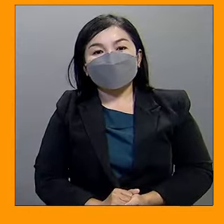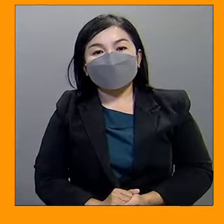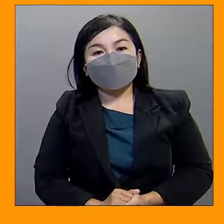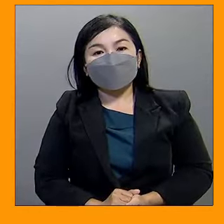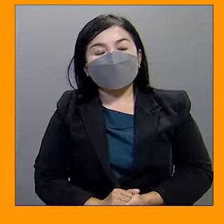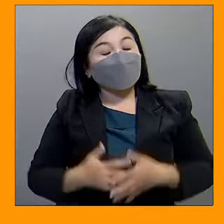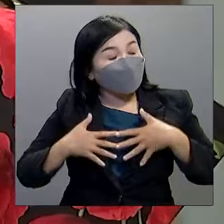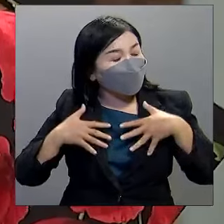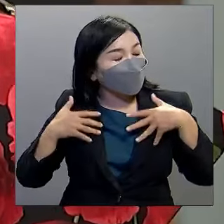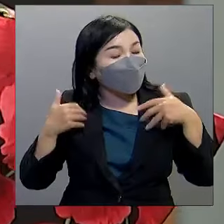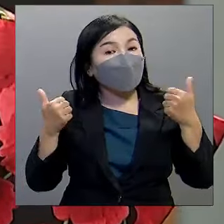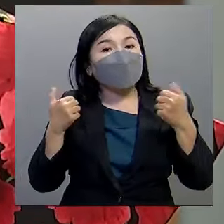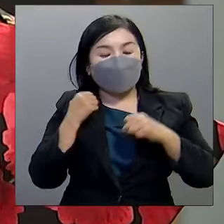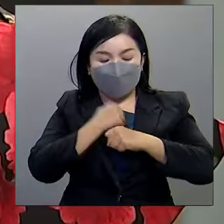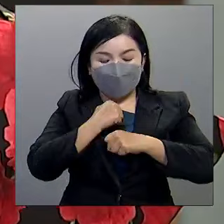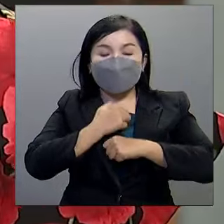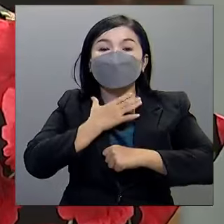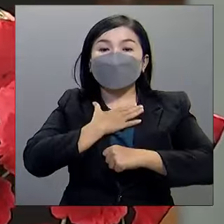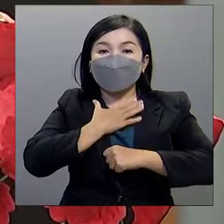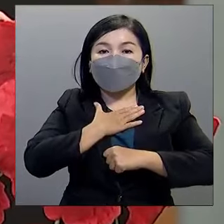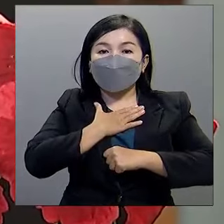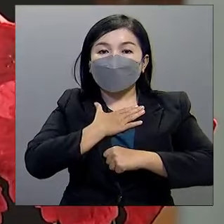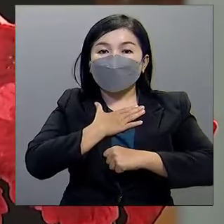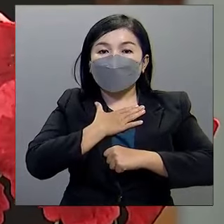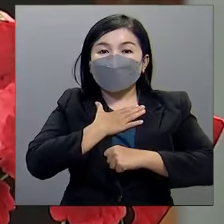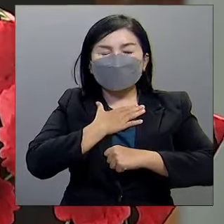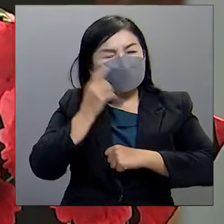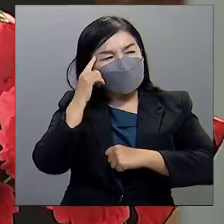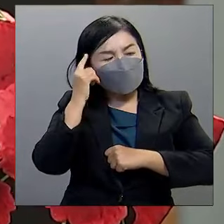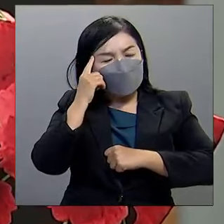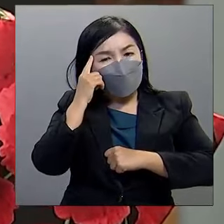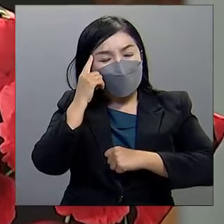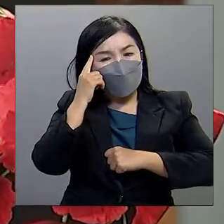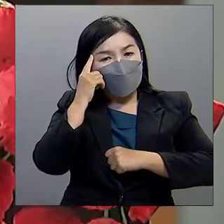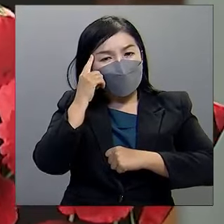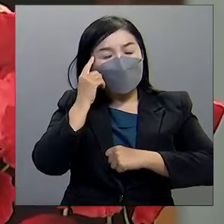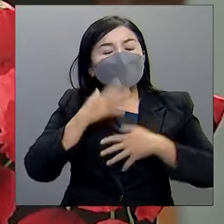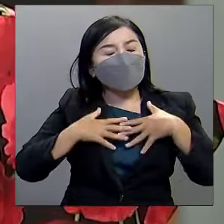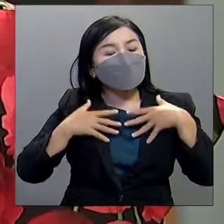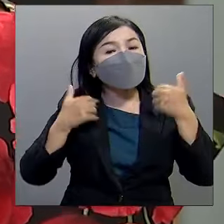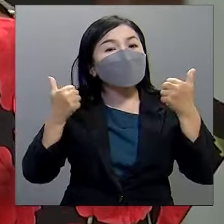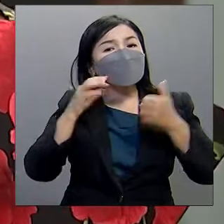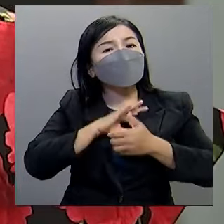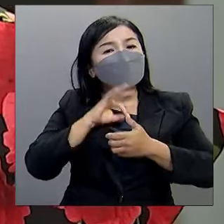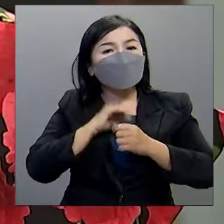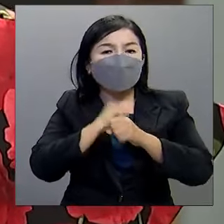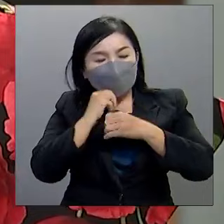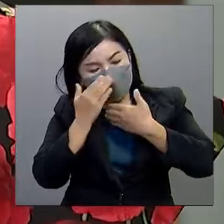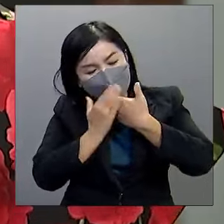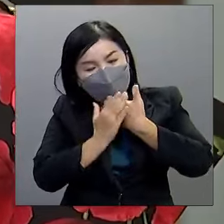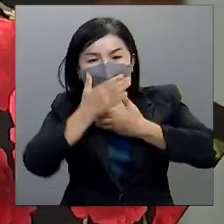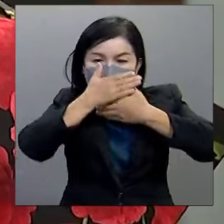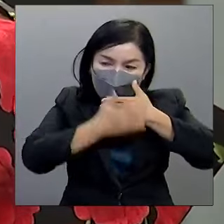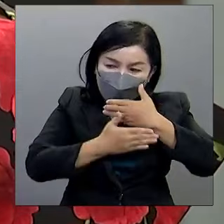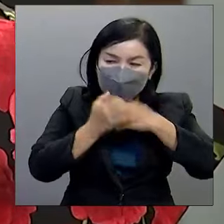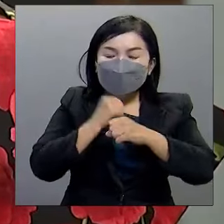ความสุขของการทำงานมันน่าจะมาจากการที่แบบเรามีความสุขกับสิ่งที่ทำ